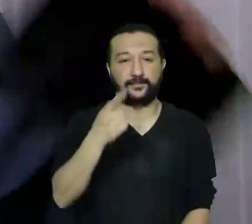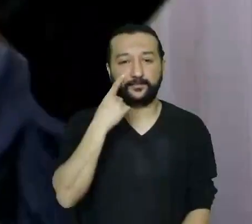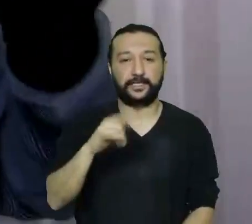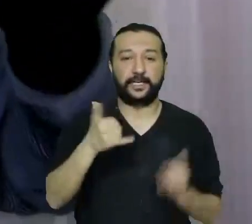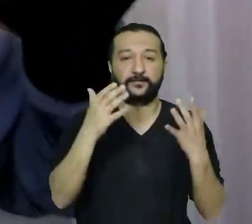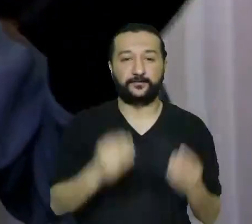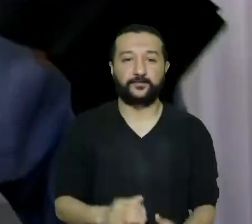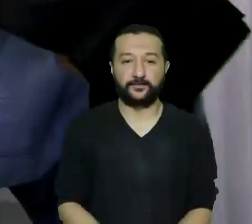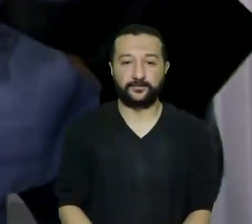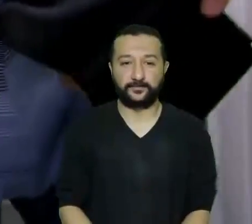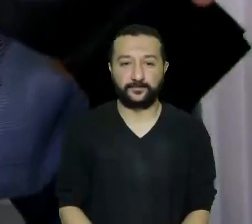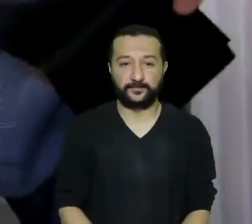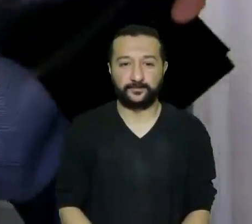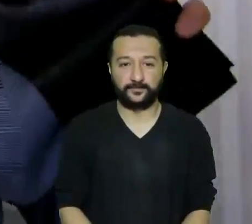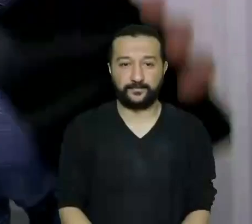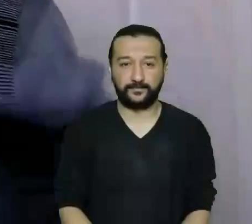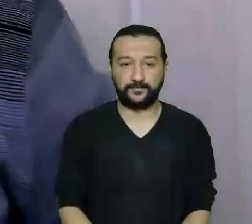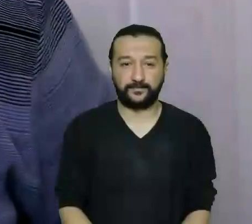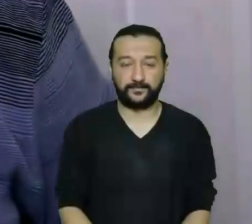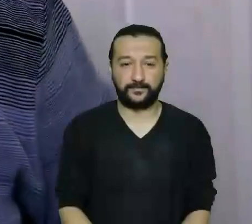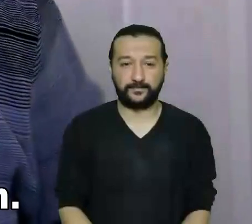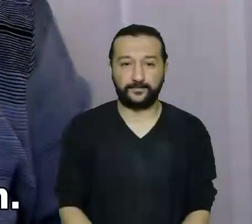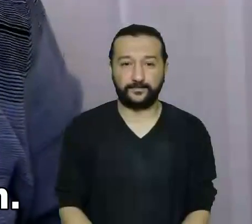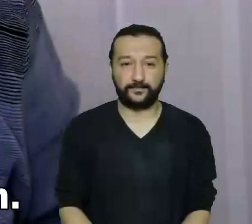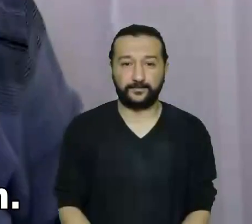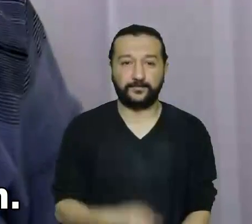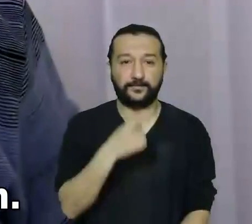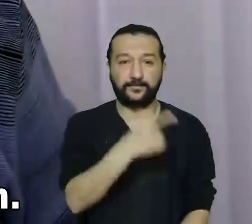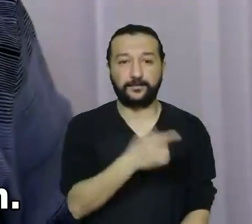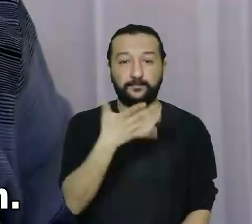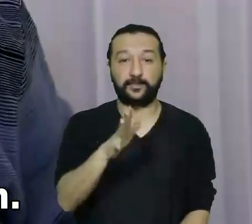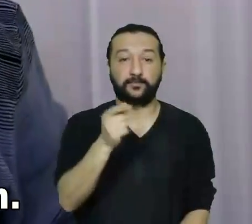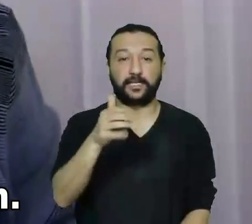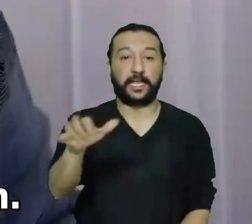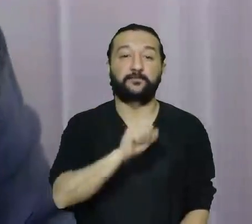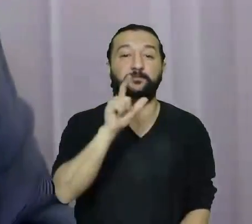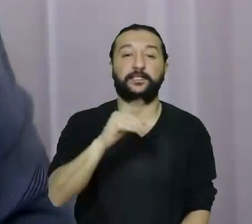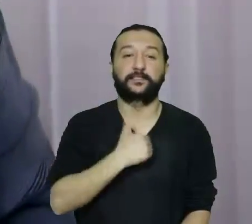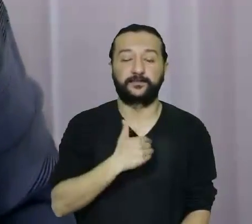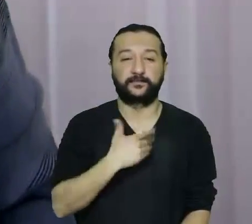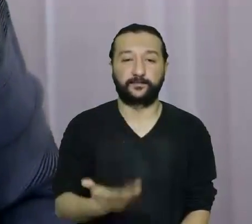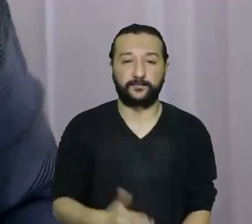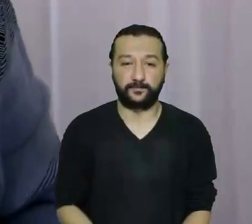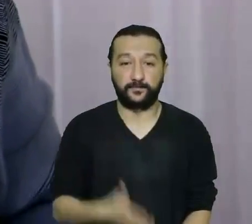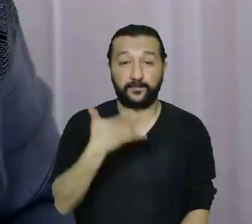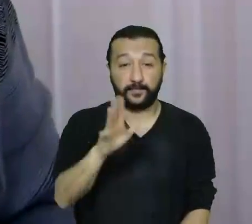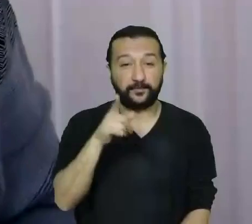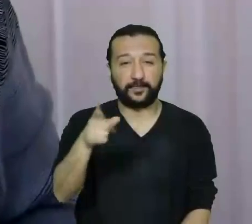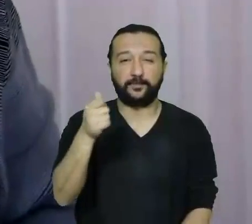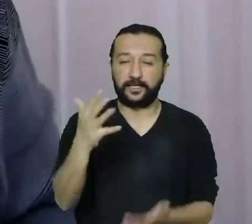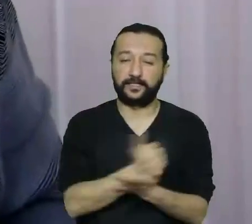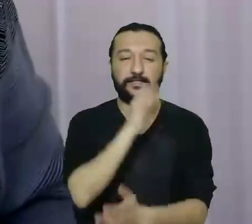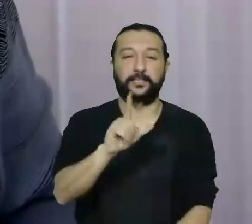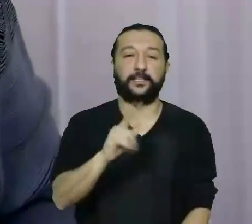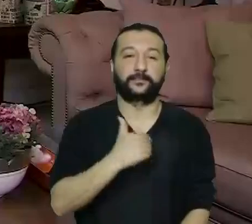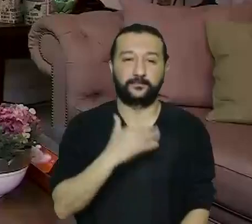Allah. Ay. Bayıldı bayılacak olduğu yerde sendeliyor. 5 bin lirayı almam lazım. 5 bin